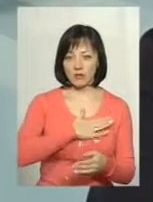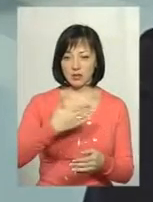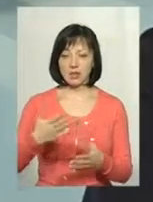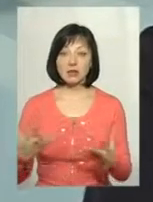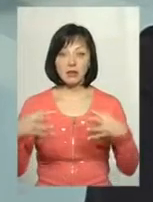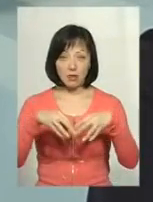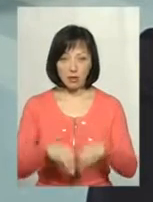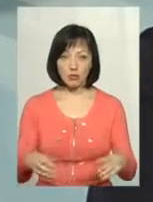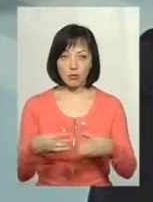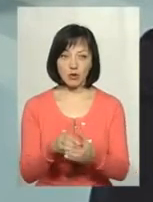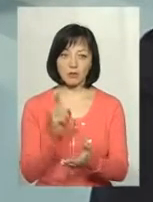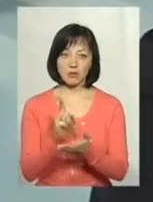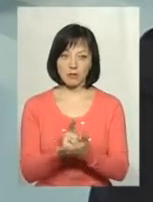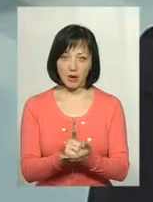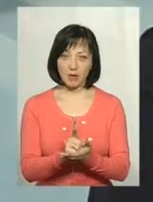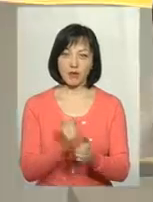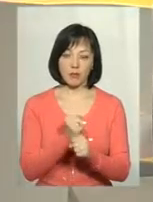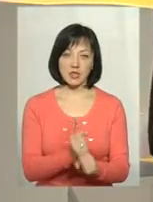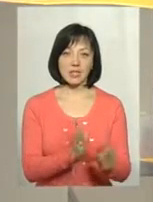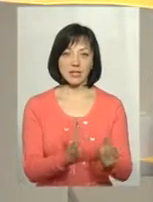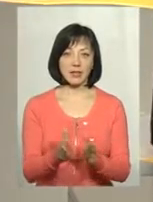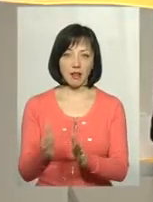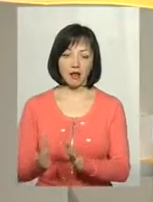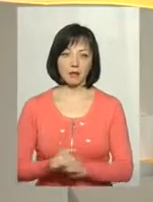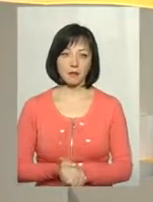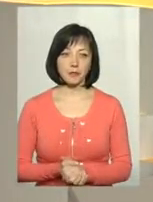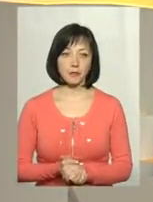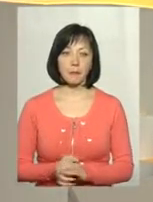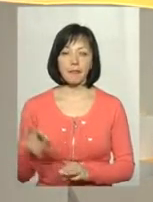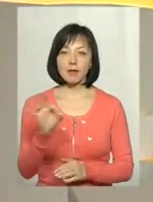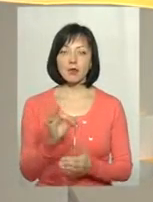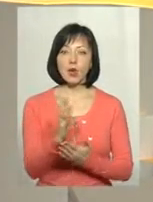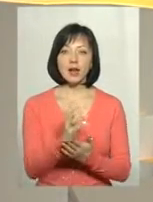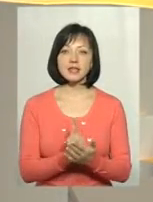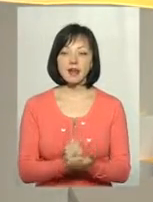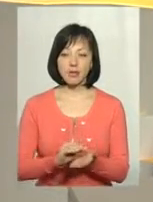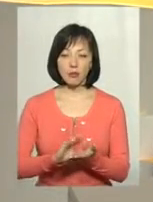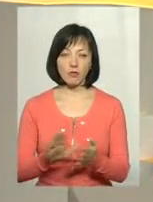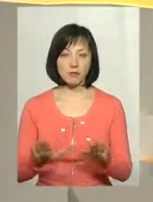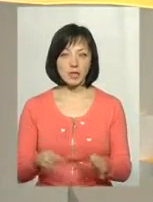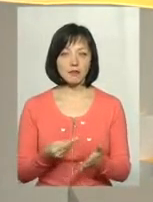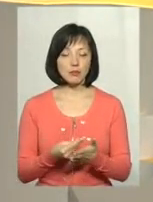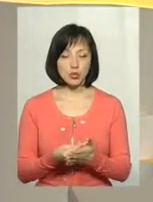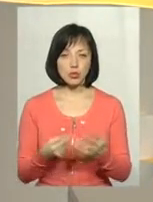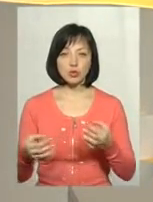наша громада. Ми маємо в ній навести лад. Власне, про резерви наповнення місцевих